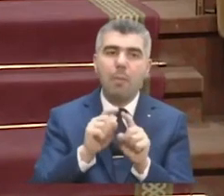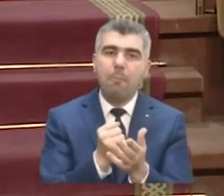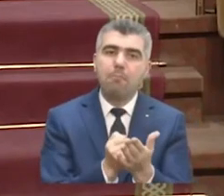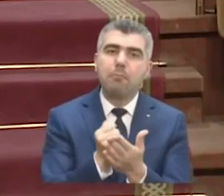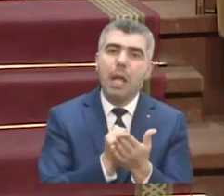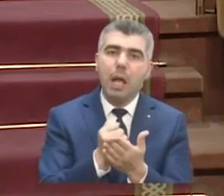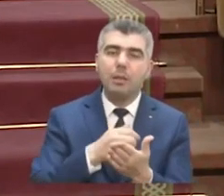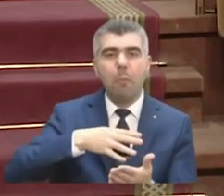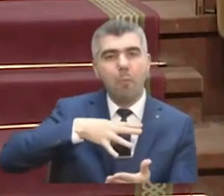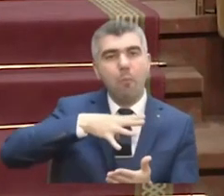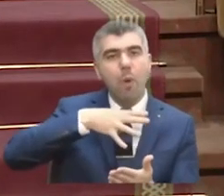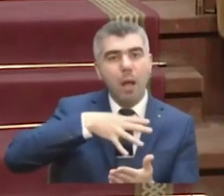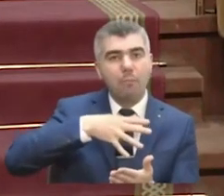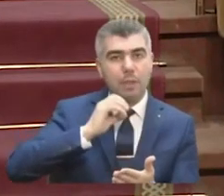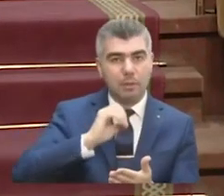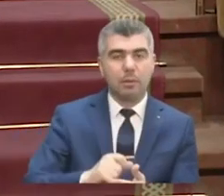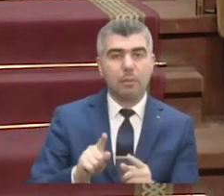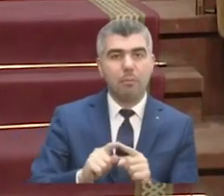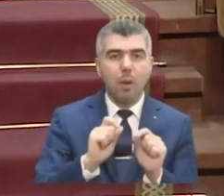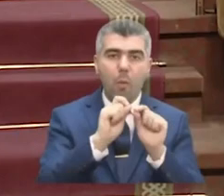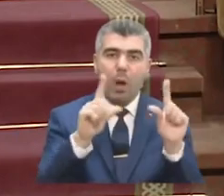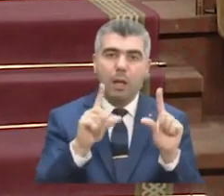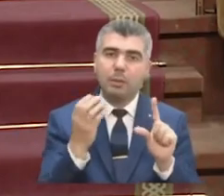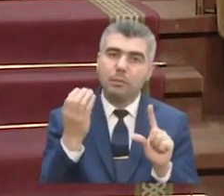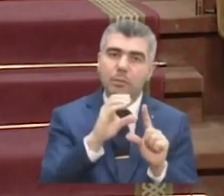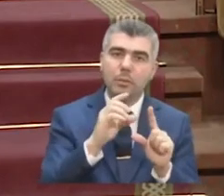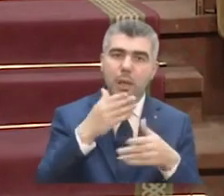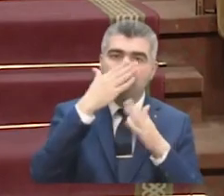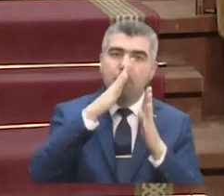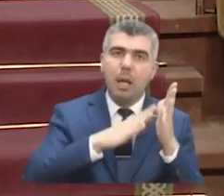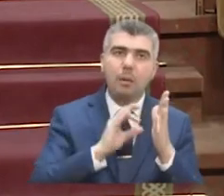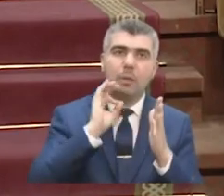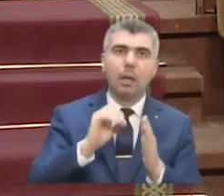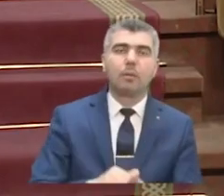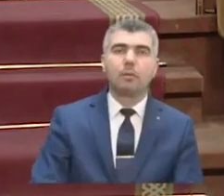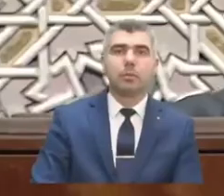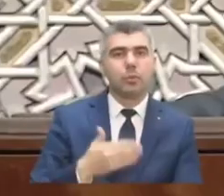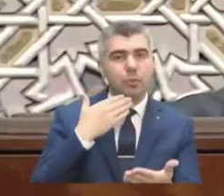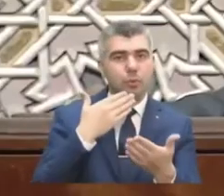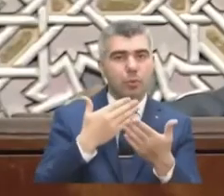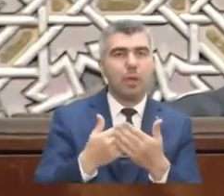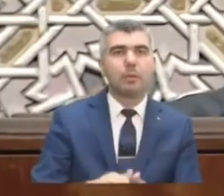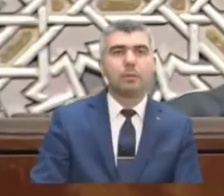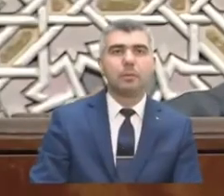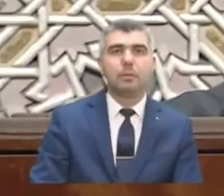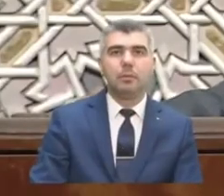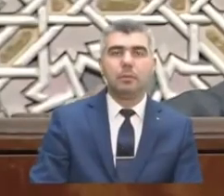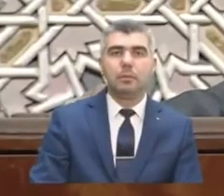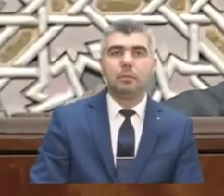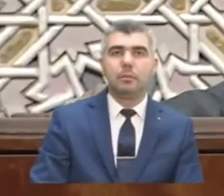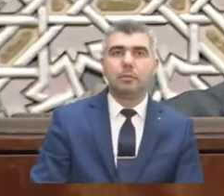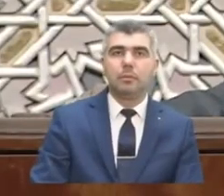مباراة المحاماة باش نحافظوا على الصورة المشرقة لبلاد. شكرا سيدة النائبة.